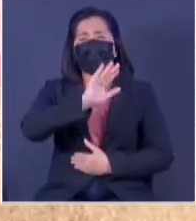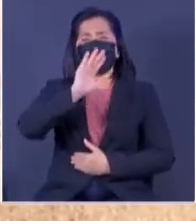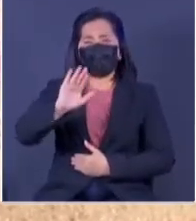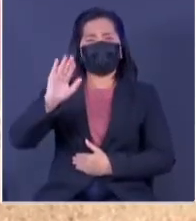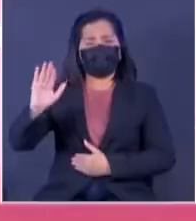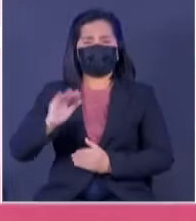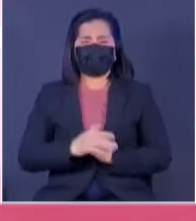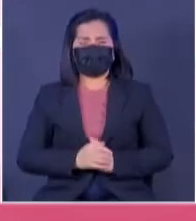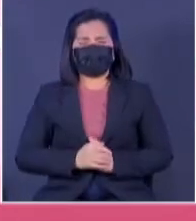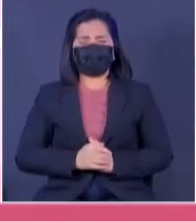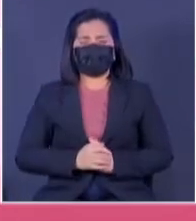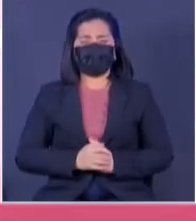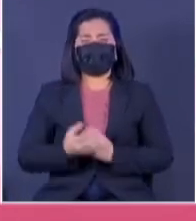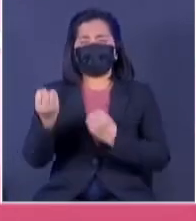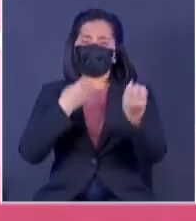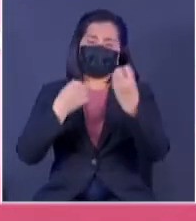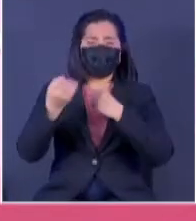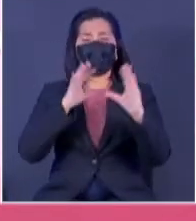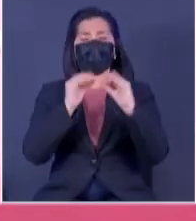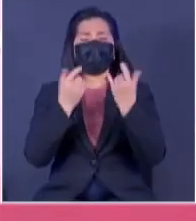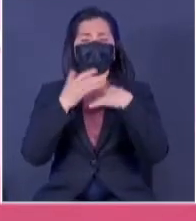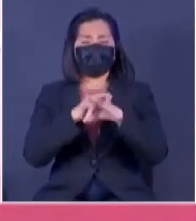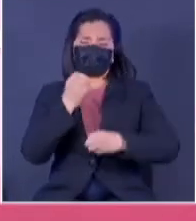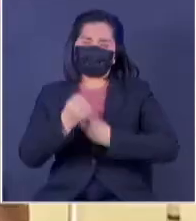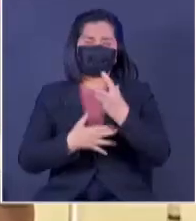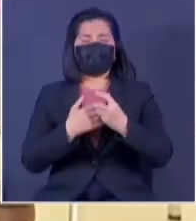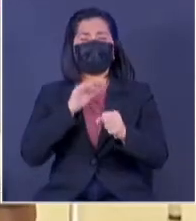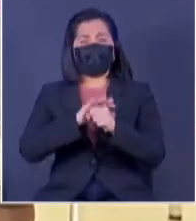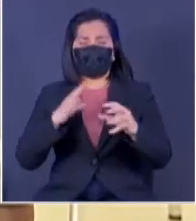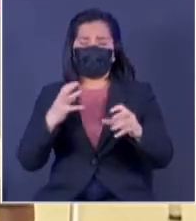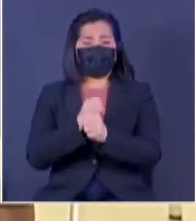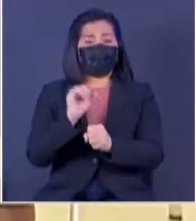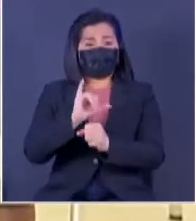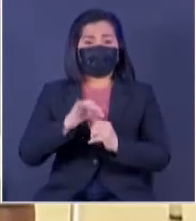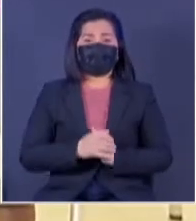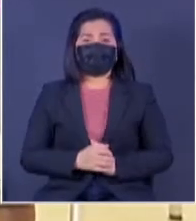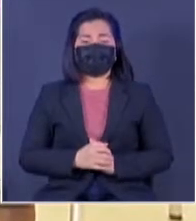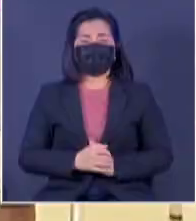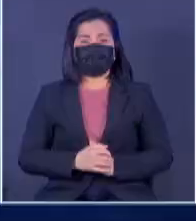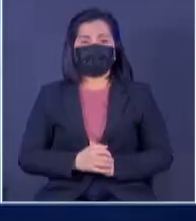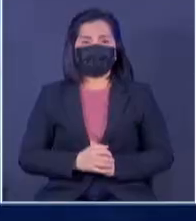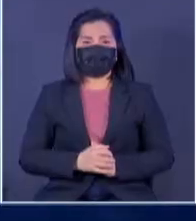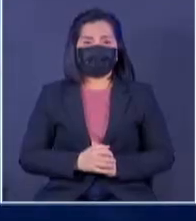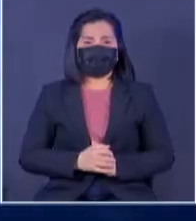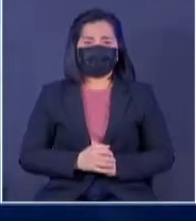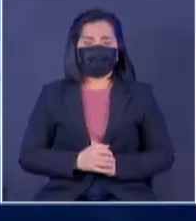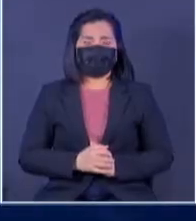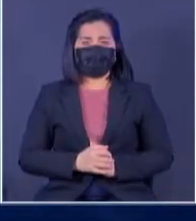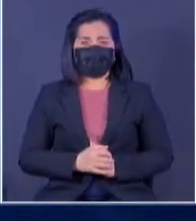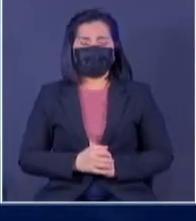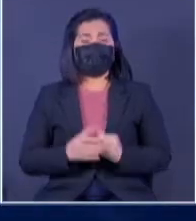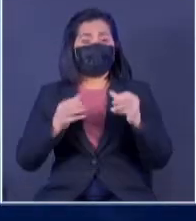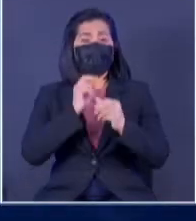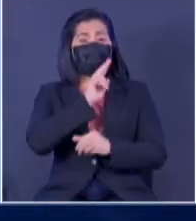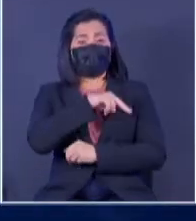คุณหมอหลายคนแพทย์หลายคนที่มาประชุมร่วมกันในวันนั้นนะครับขณะที่อีกความเคลื่อนไหวหนึ่งที่กลุ่มหมอไม่ทน